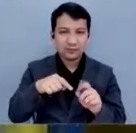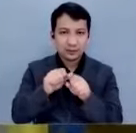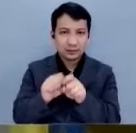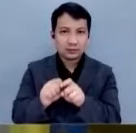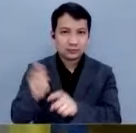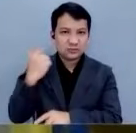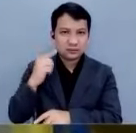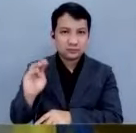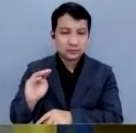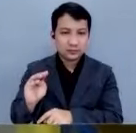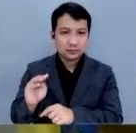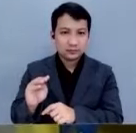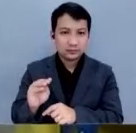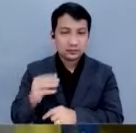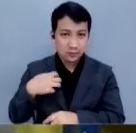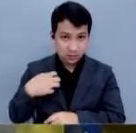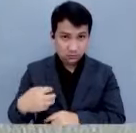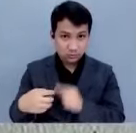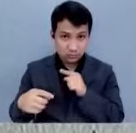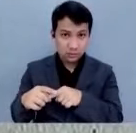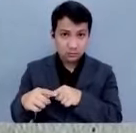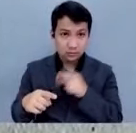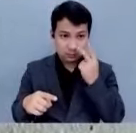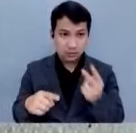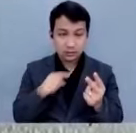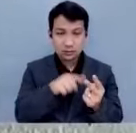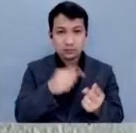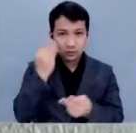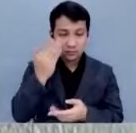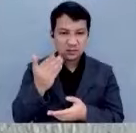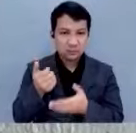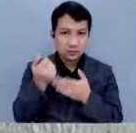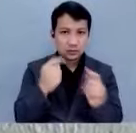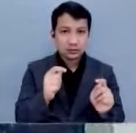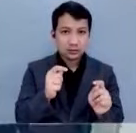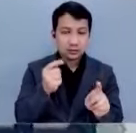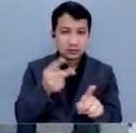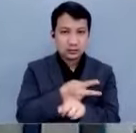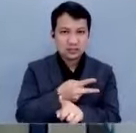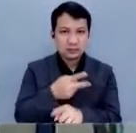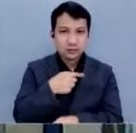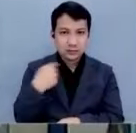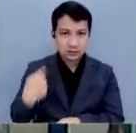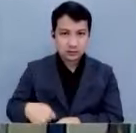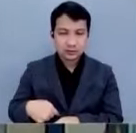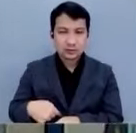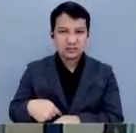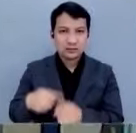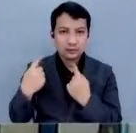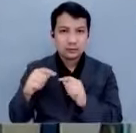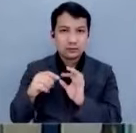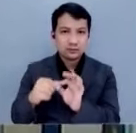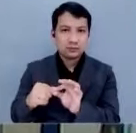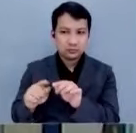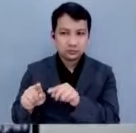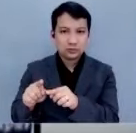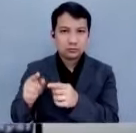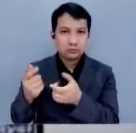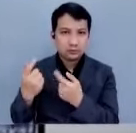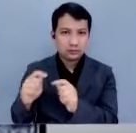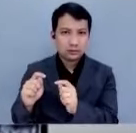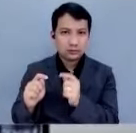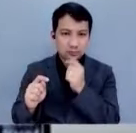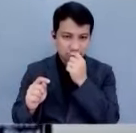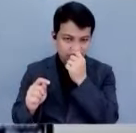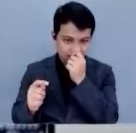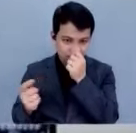Lunes. Mismo mga pulis pa ang nakakita sa kanila nang subukang biktimahin ang isang Chinese. Sinubukan pang pumalag ng mga sospek.